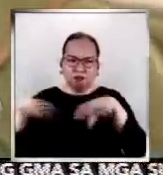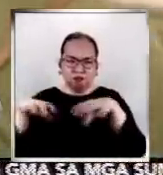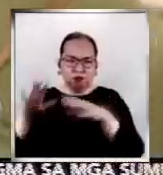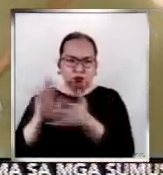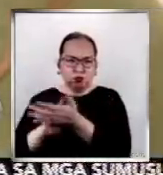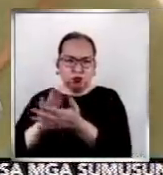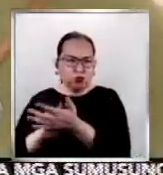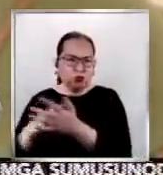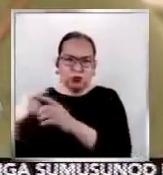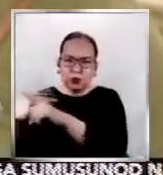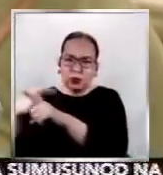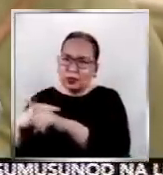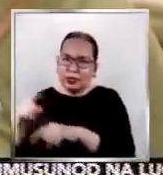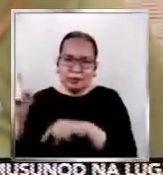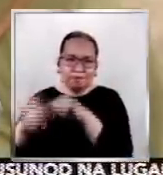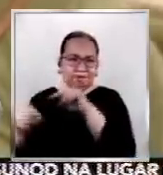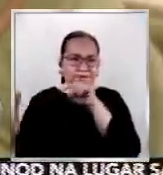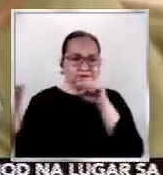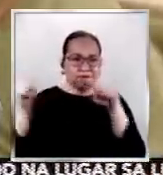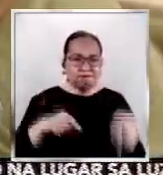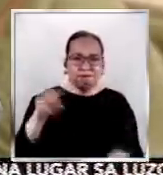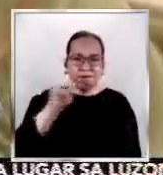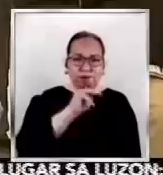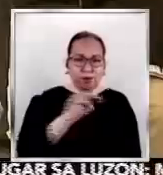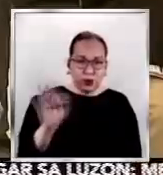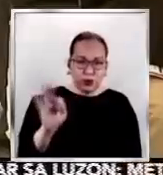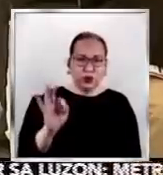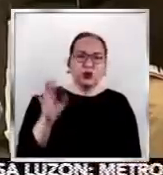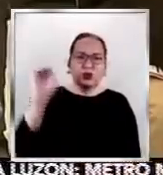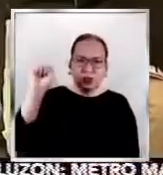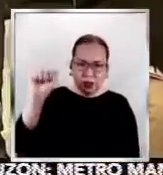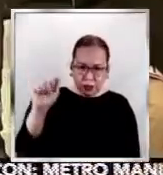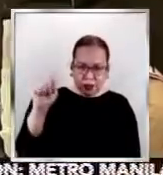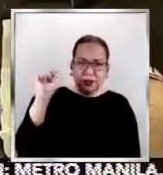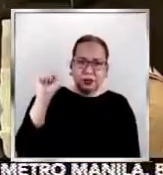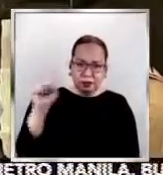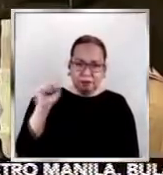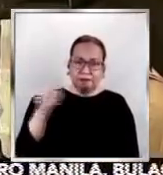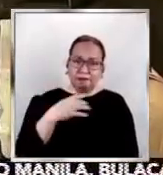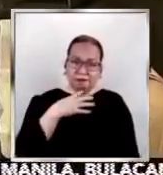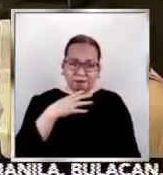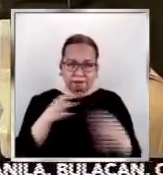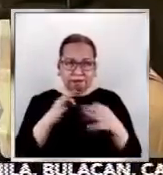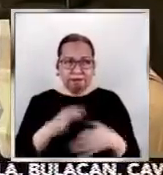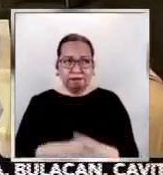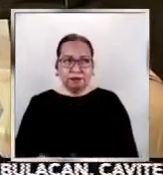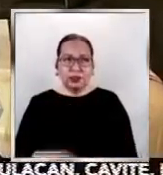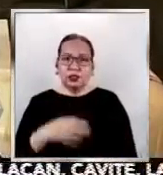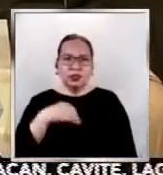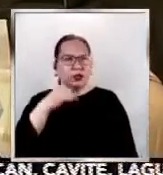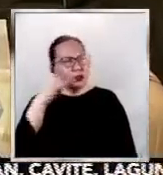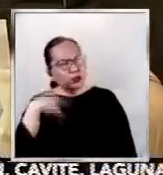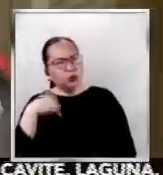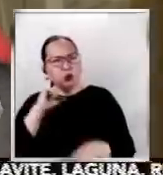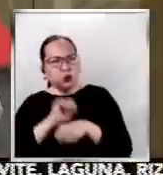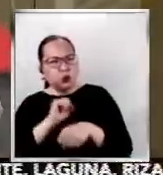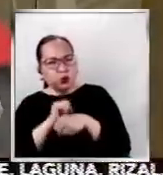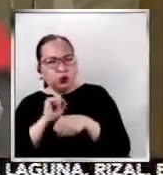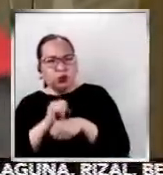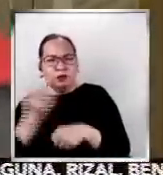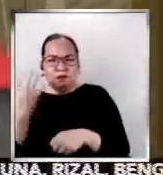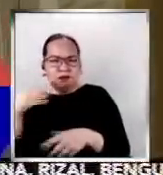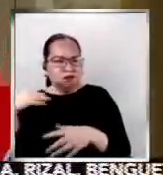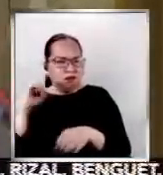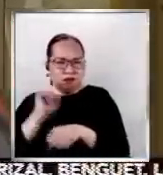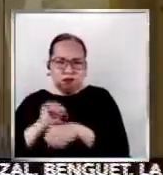makapunta ng Lunes hanggang Friday. Sabado lang po pwede. Sino mga nakaraan, sobrang ano sa trabaho, hectic. Eh ngayon,